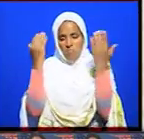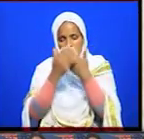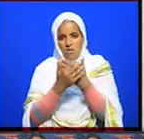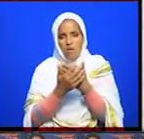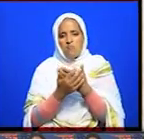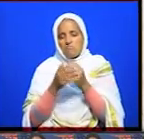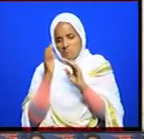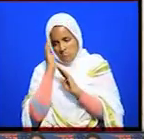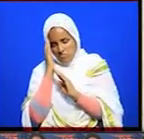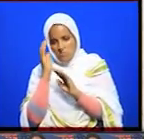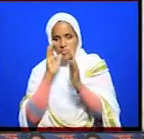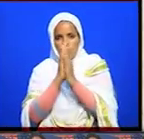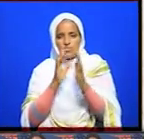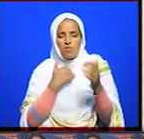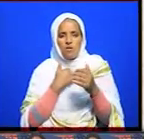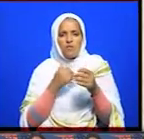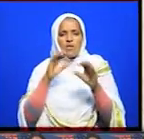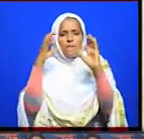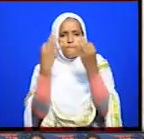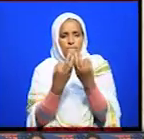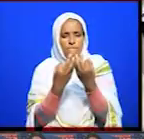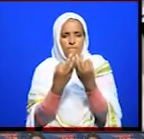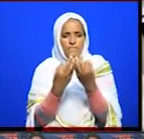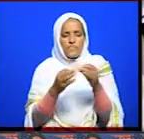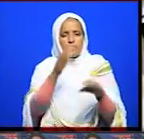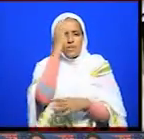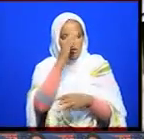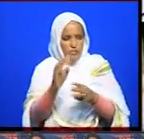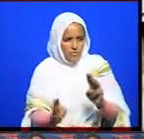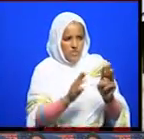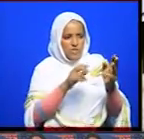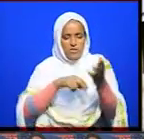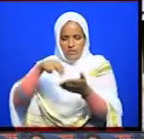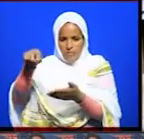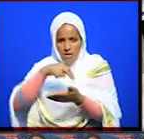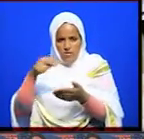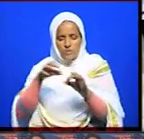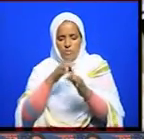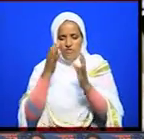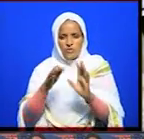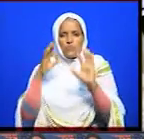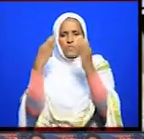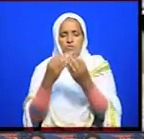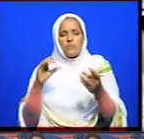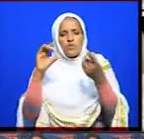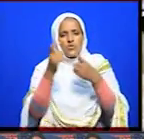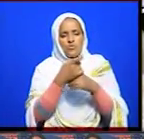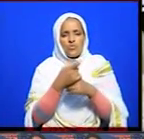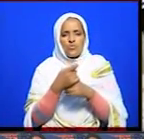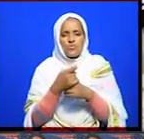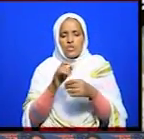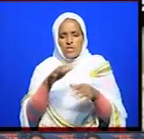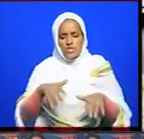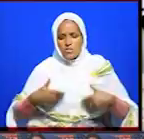ስንመገብ እንጸልያለን። እንደው ይሄ ቤተሰብ በእግዚአብሔር መንገድ እንዲመላለስ መንፈሳዊ ቤተሰብ